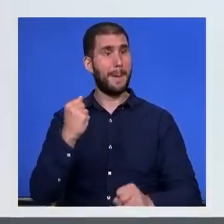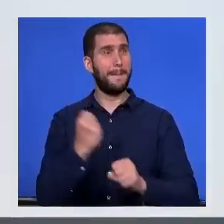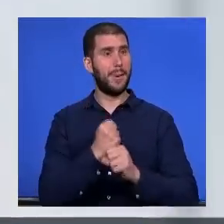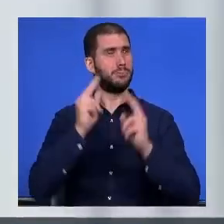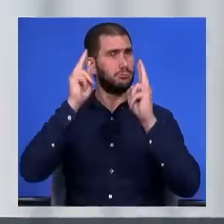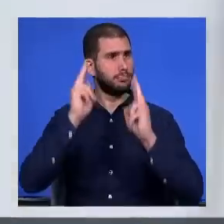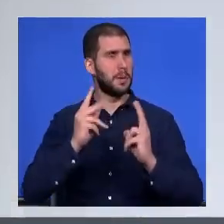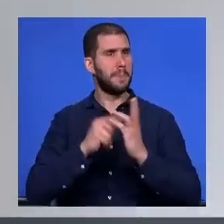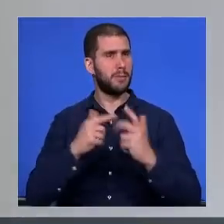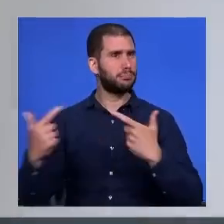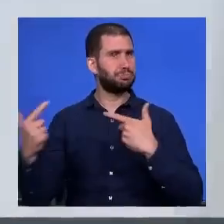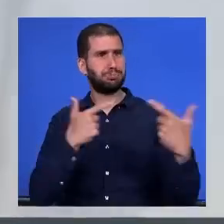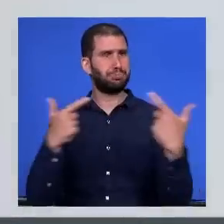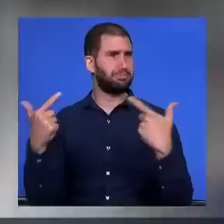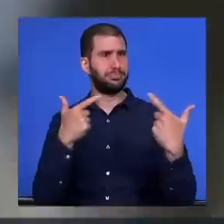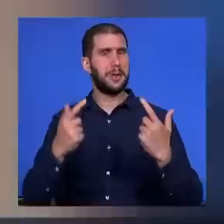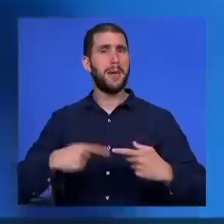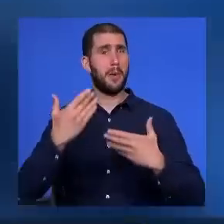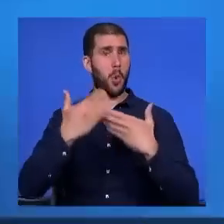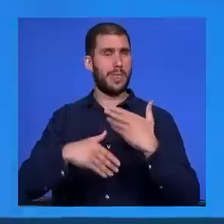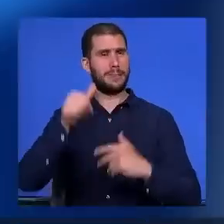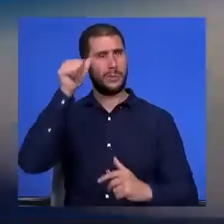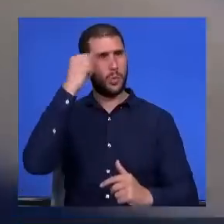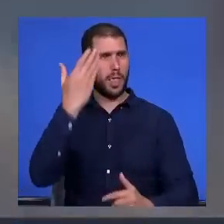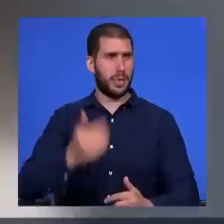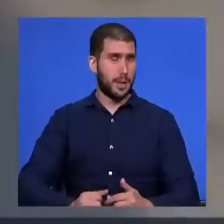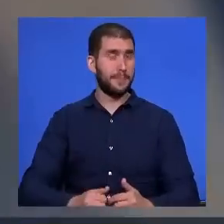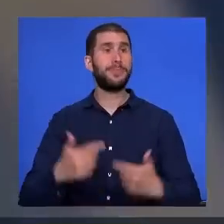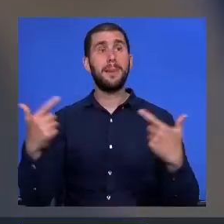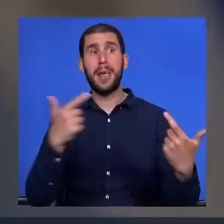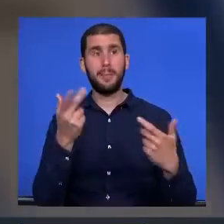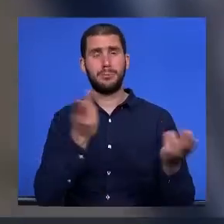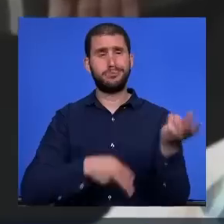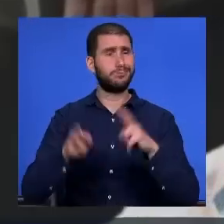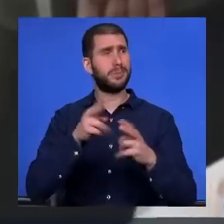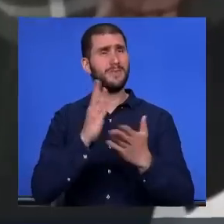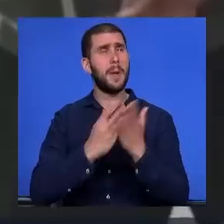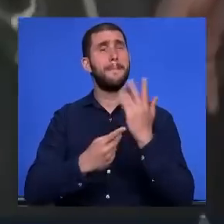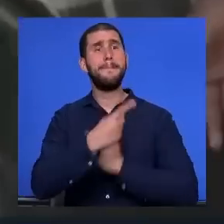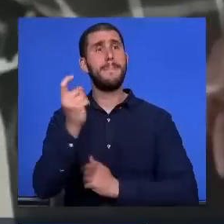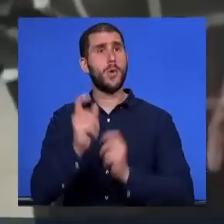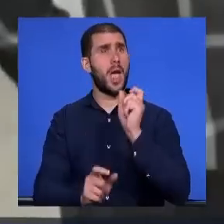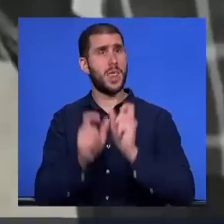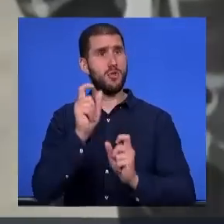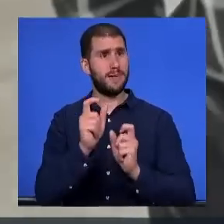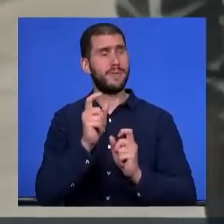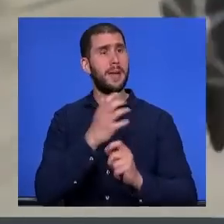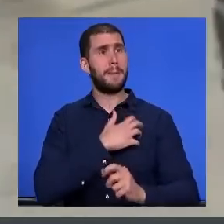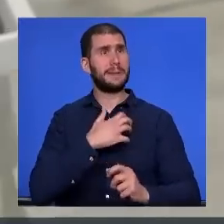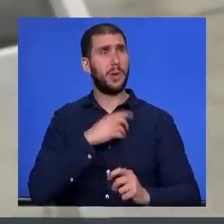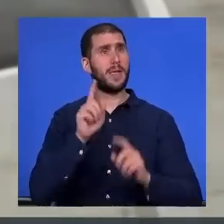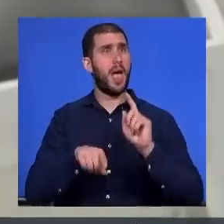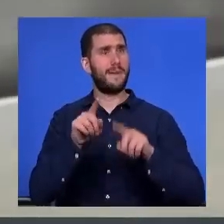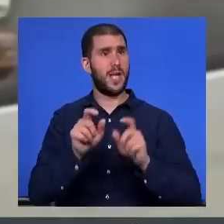הופסקה בעקבות הלחימה הקשה בימים האחרונים בסודן. לחימה שגבתה את חייהם של מאות בני אדם והביאה לפציעתם של